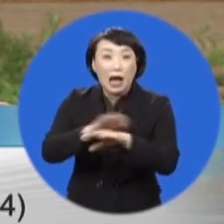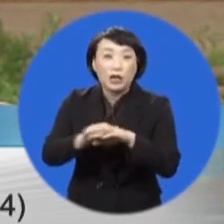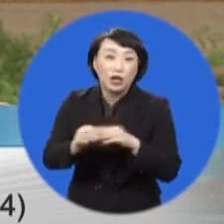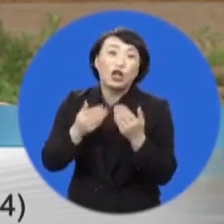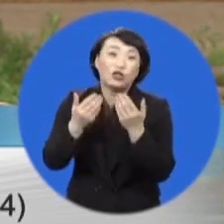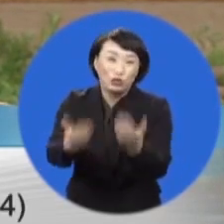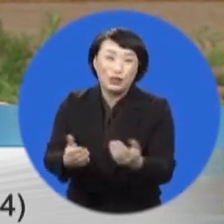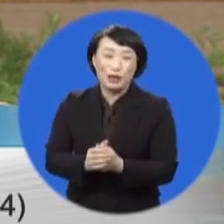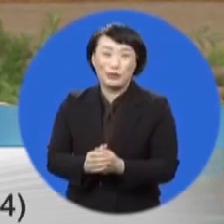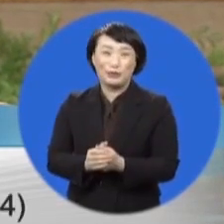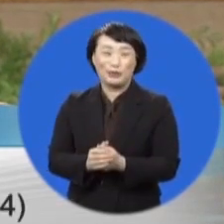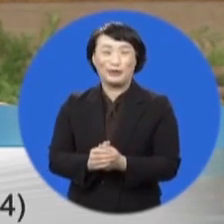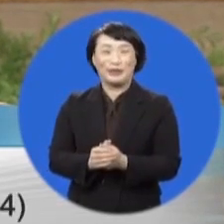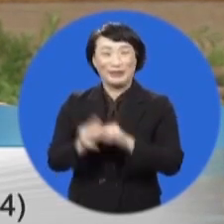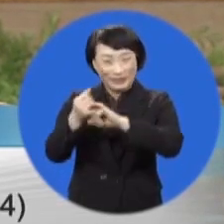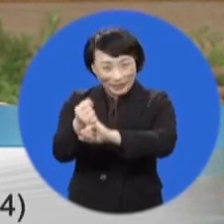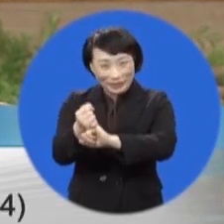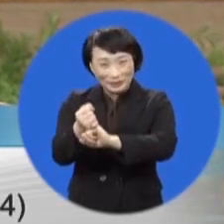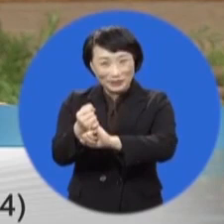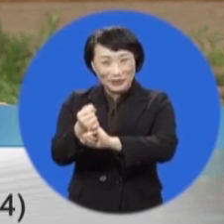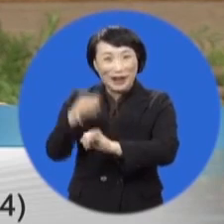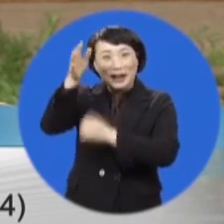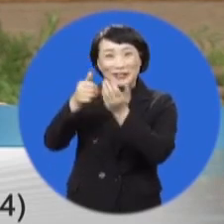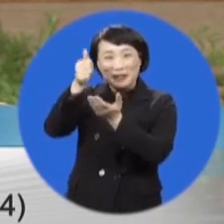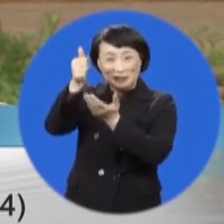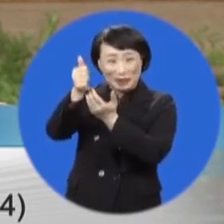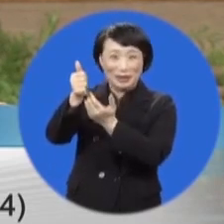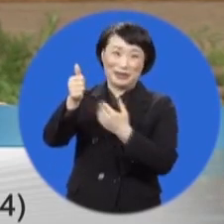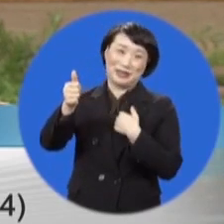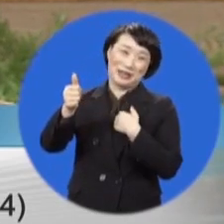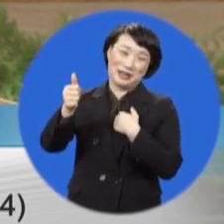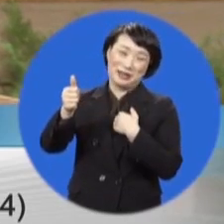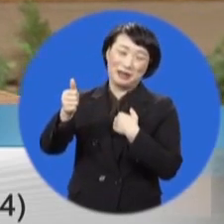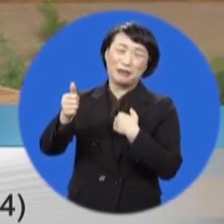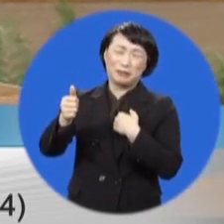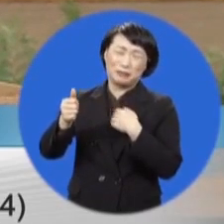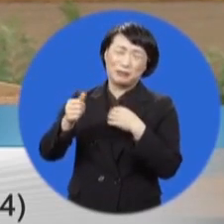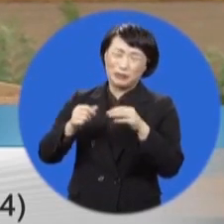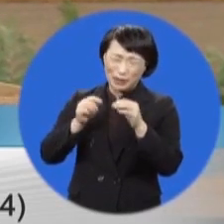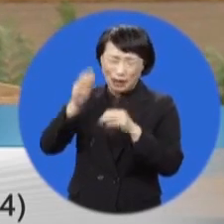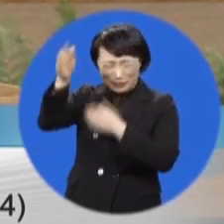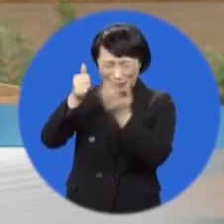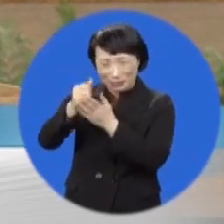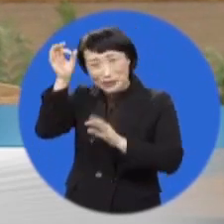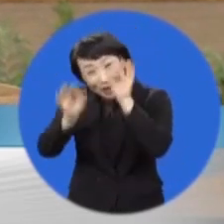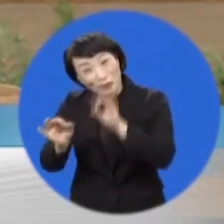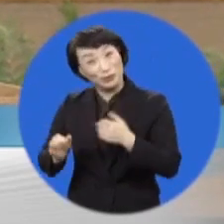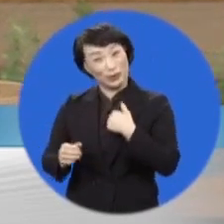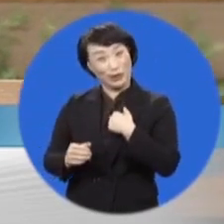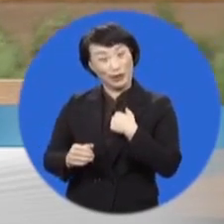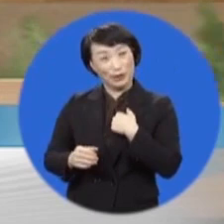라고 하시는 그 하나님 앞에 당연히 가서 하나님을 찾고